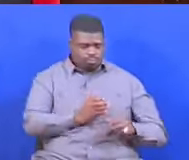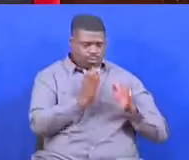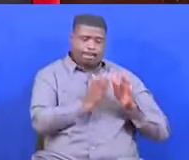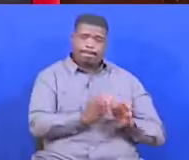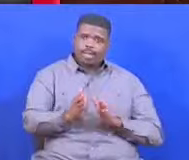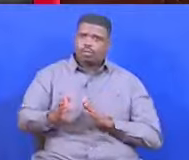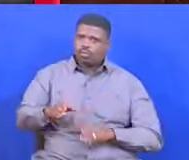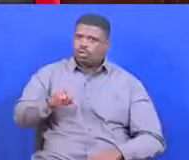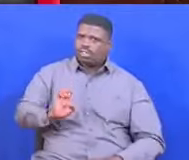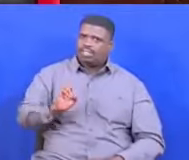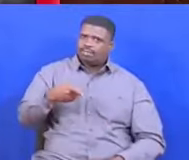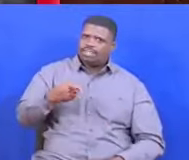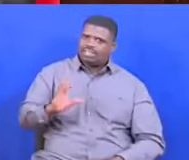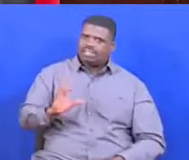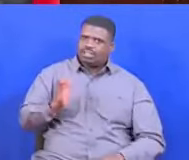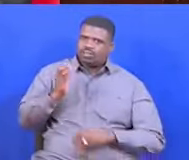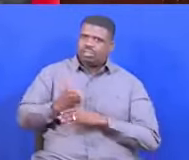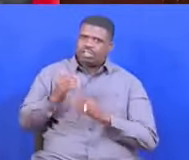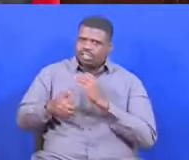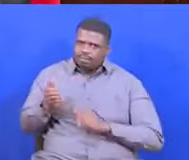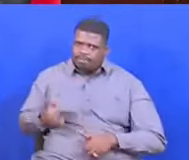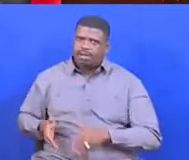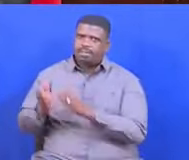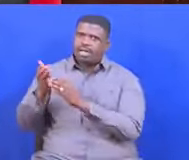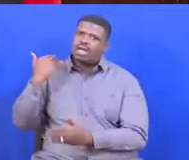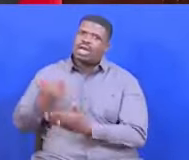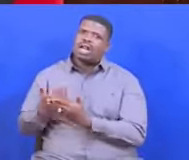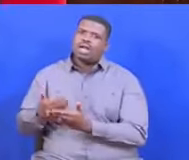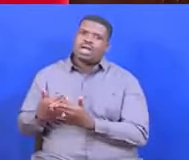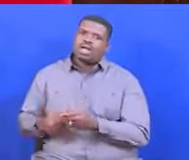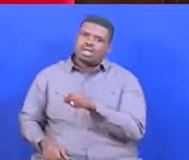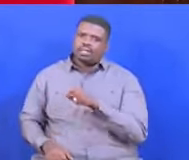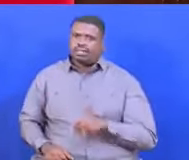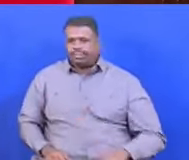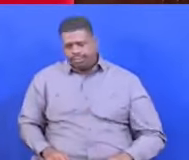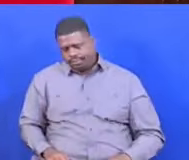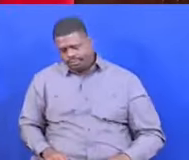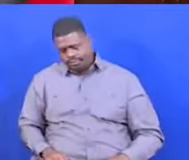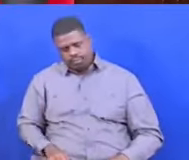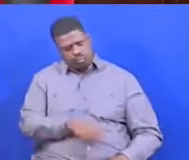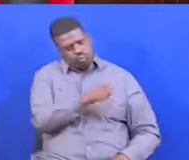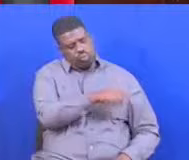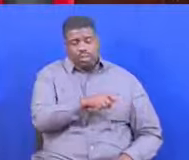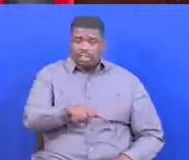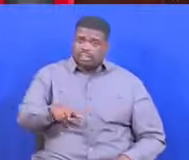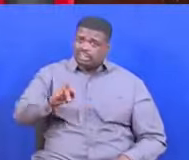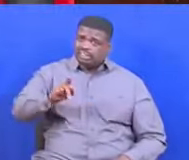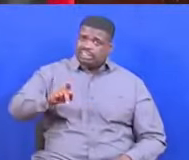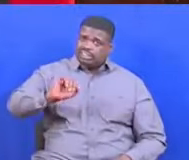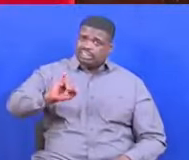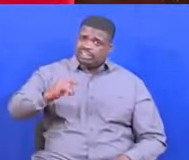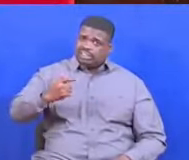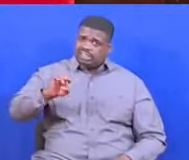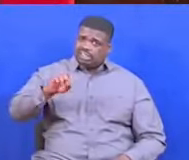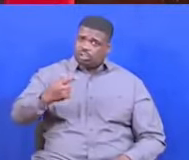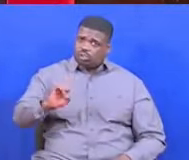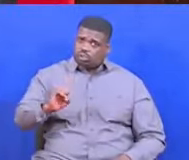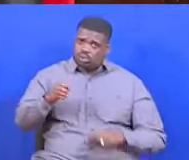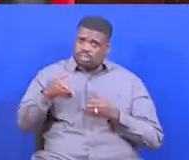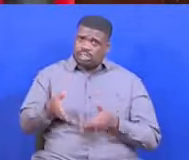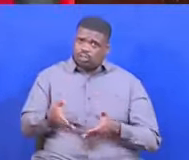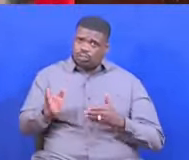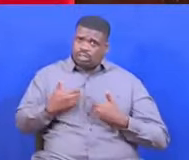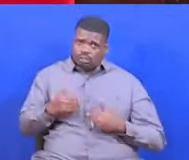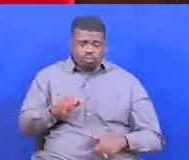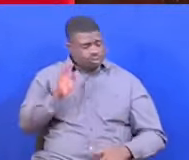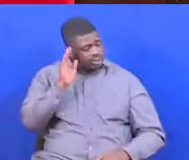wa IPC utatujengea barabara hizi kwa haraka sana. Na wananchi wa Kiteto leo wanataka kusikia majibu au anapokuja